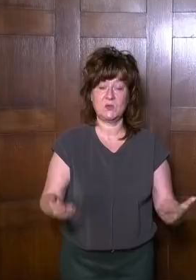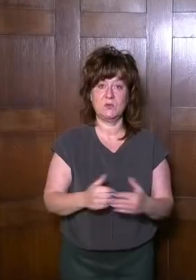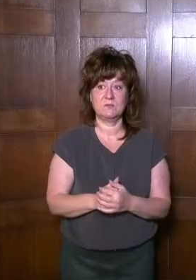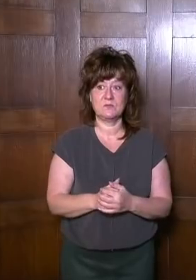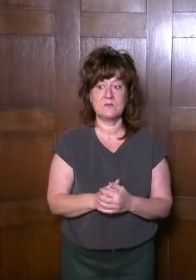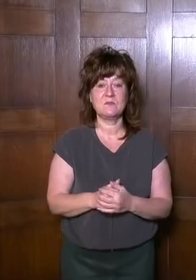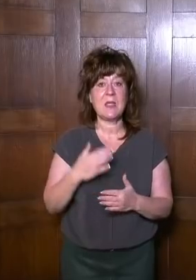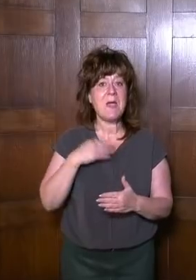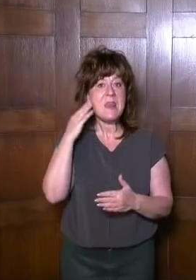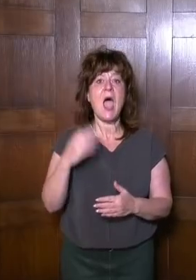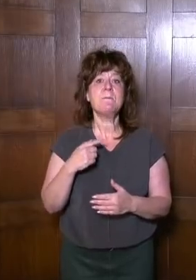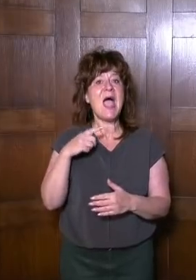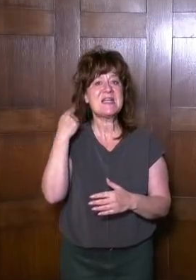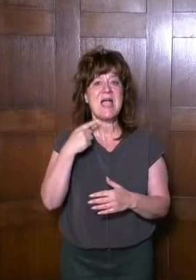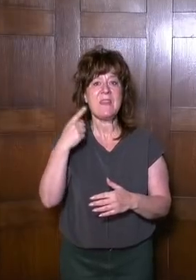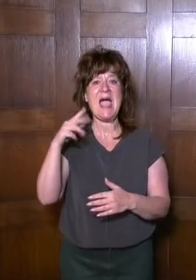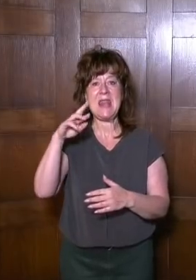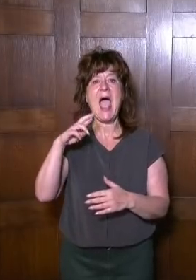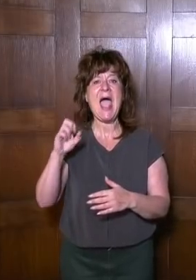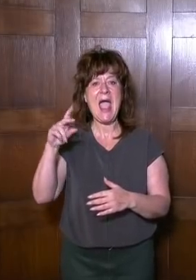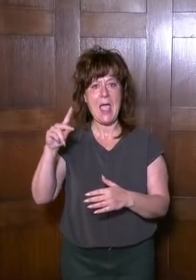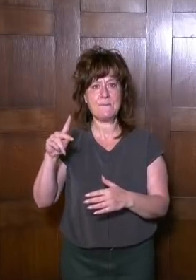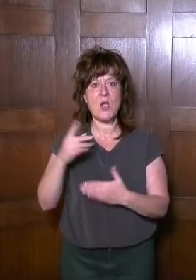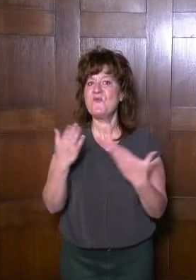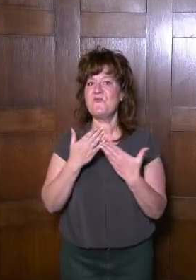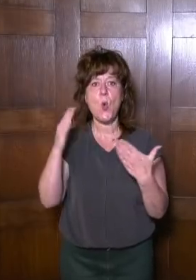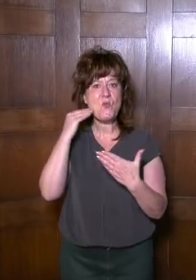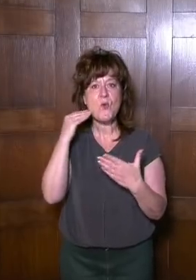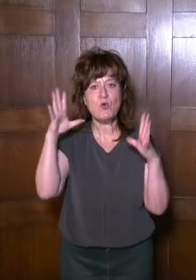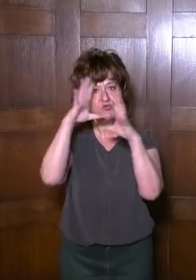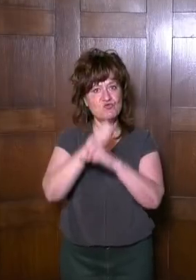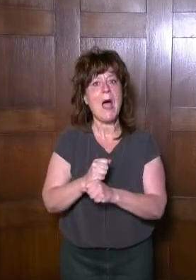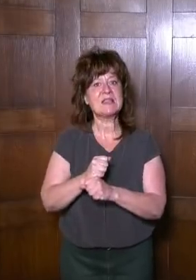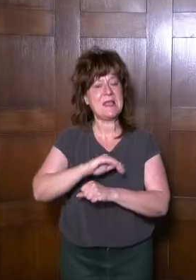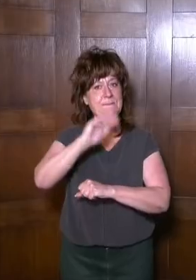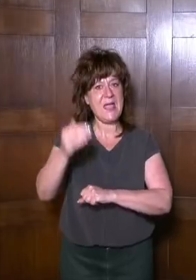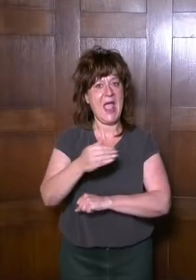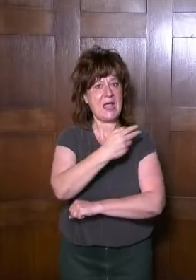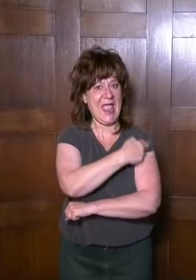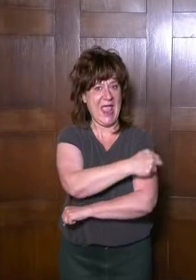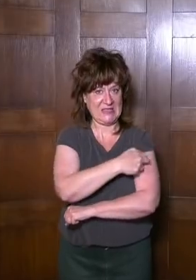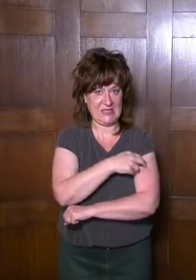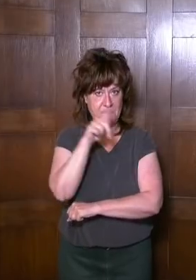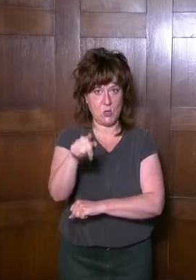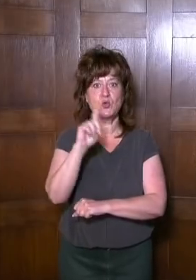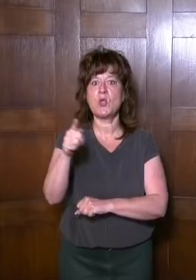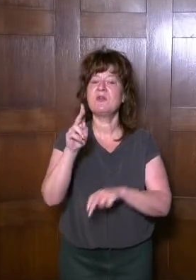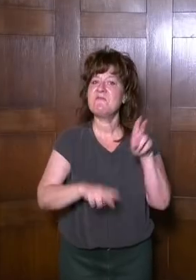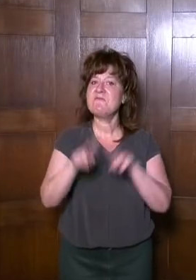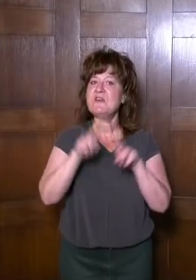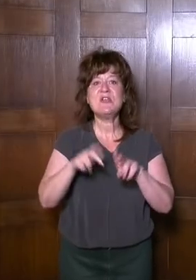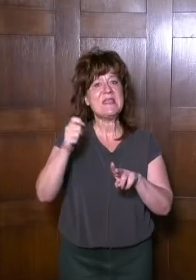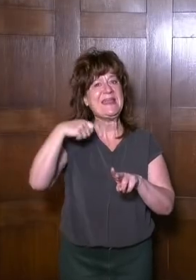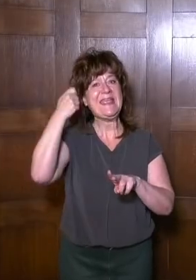Mein Name ist Katharina Repp. Ich wohne in Schwarzenberg, im schönen Erzgebirge, leite dort einige Kinos, auch im